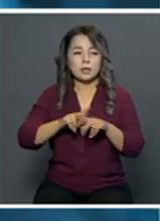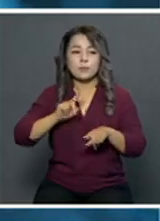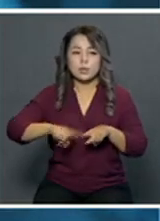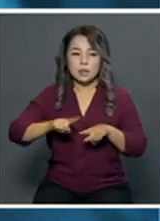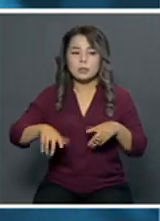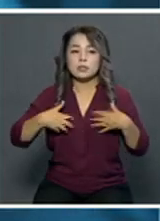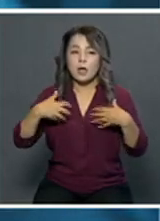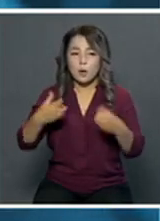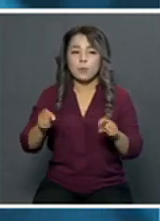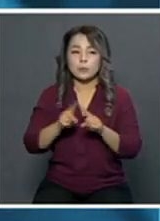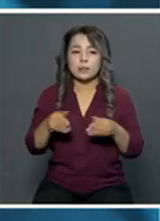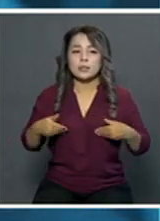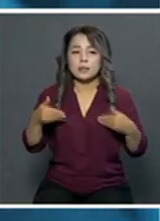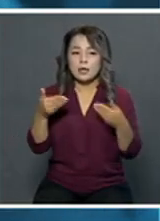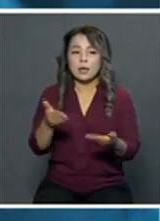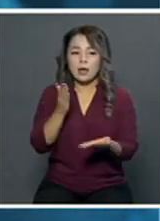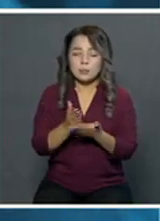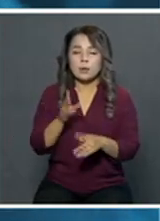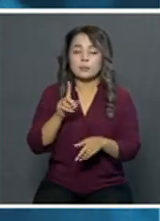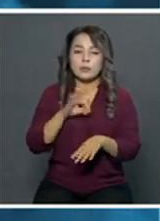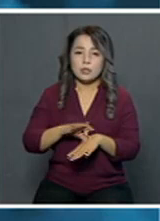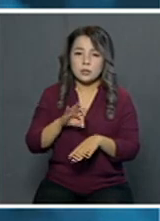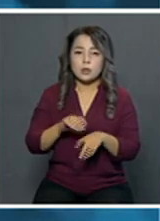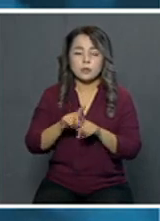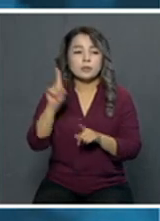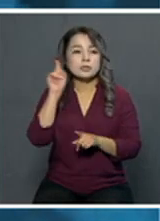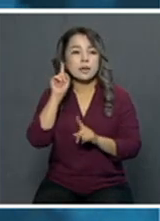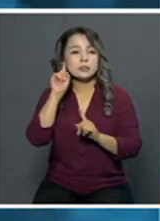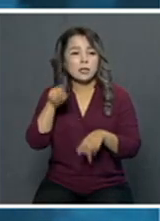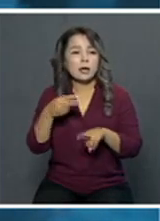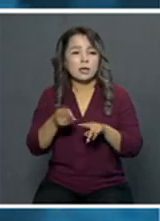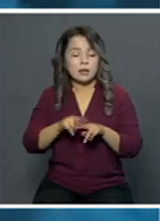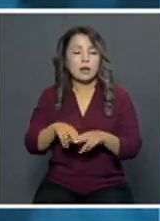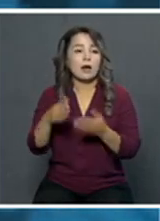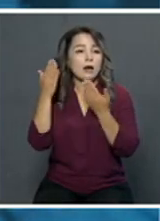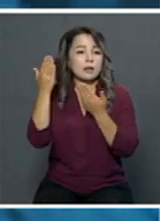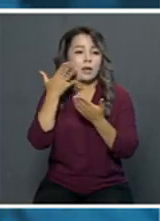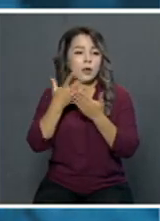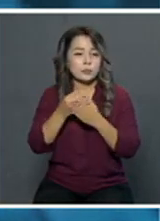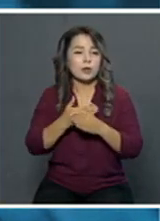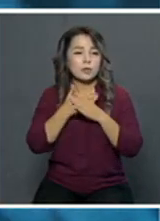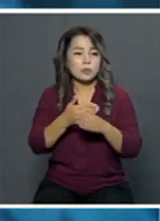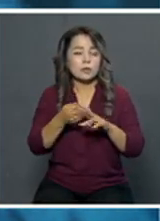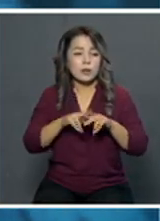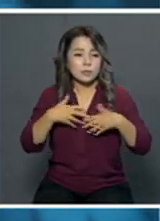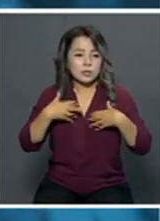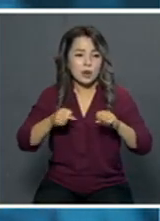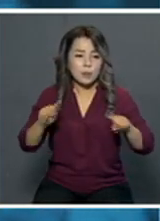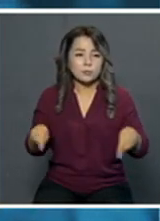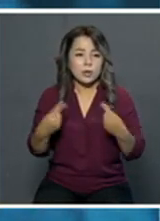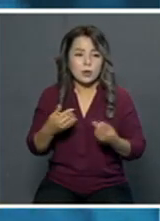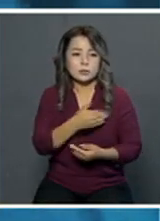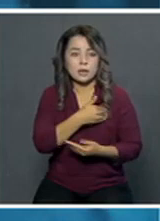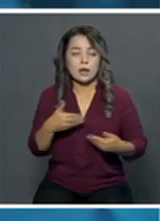сауығып кетуін тіледі. Жеделхатта сырқаттанып қалғаныңызды естідім. Алладан шипа беруін тілеймін. Күрестерді үнемі